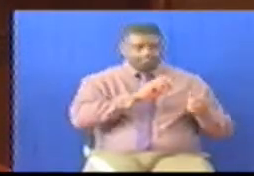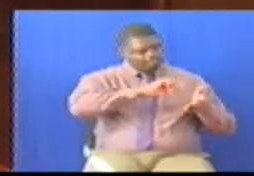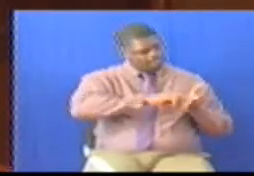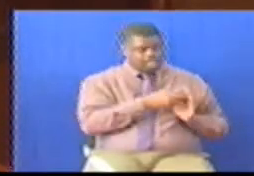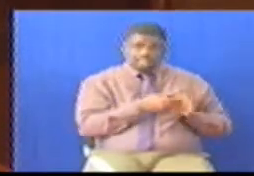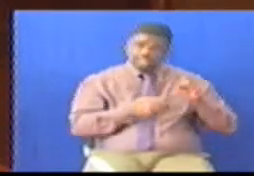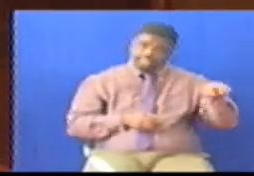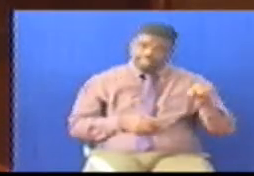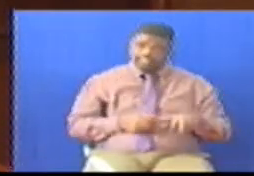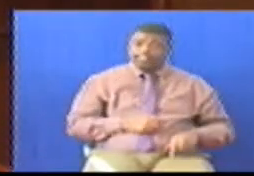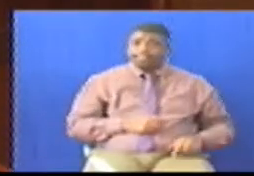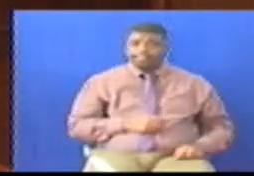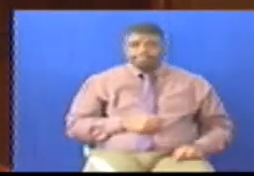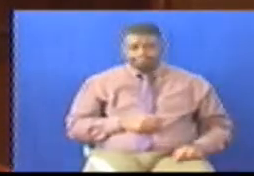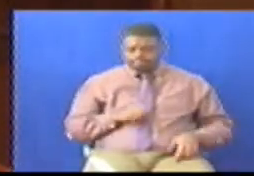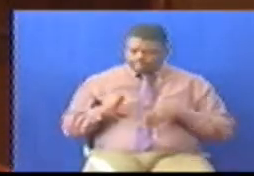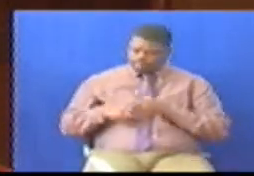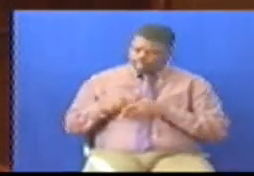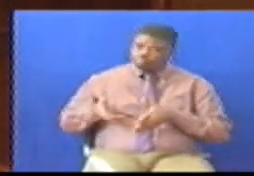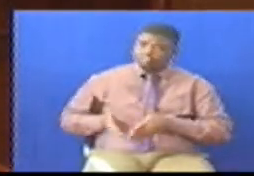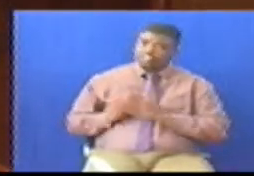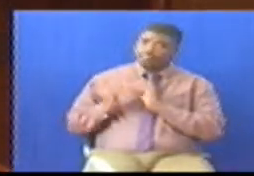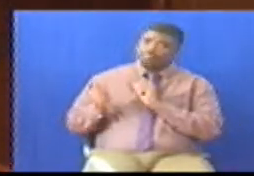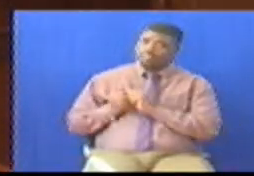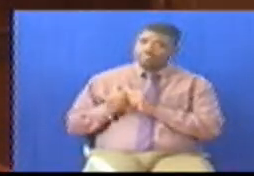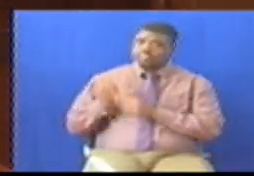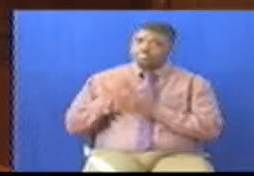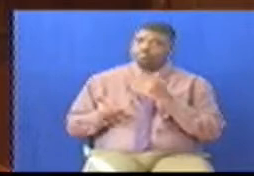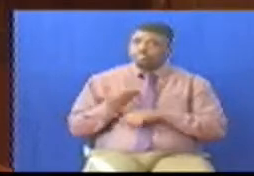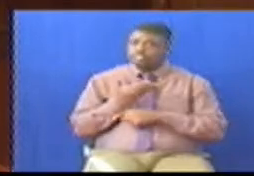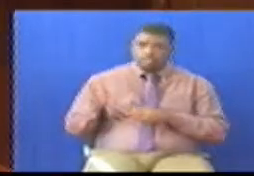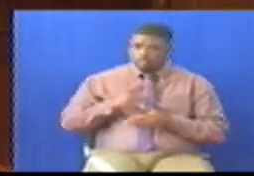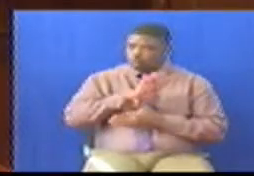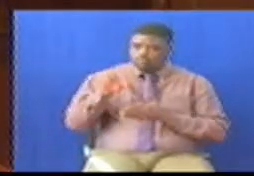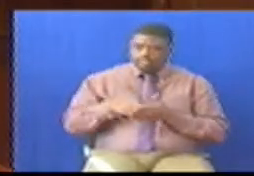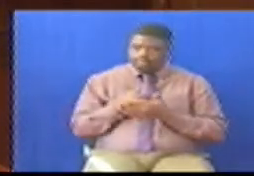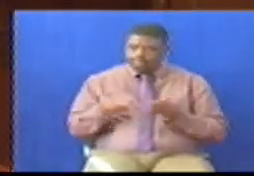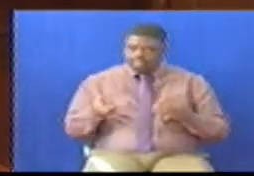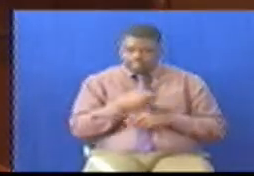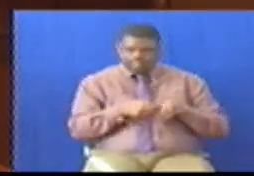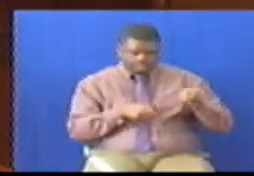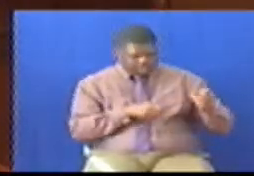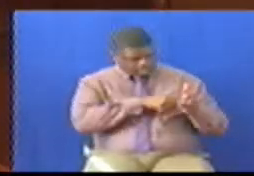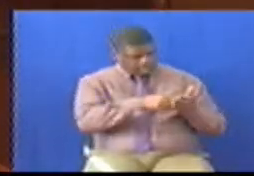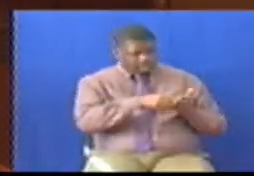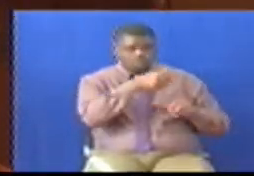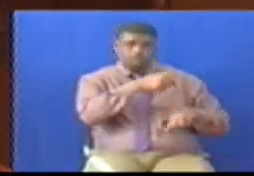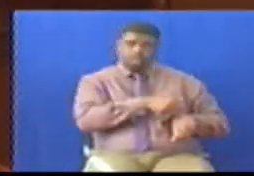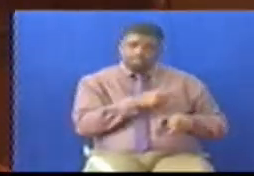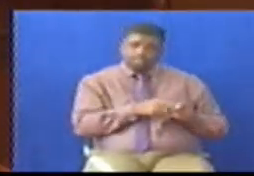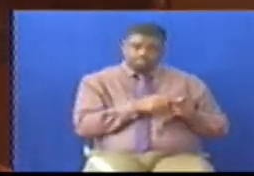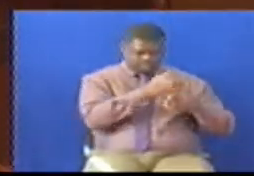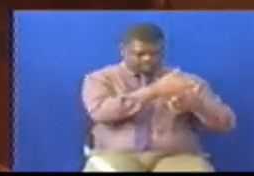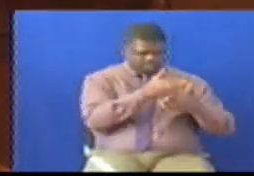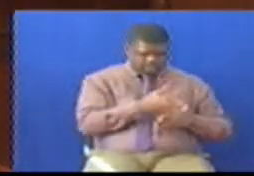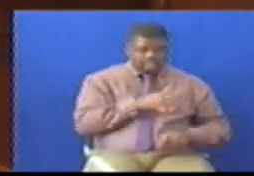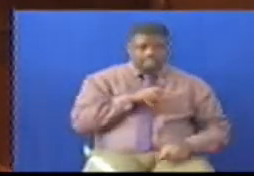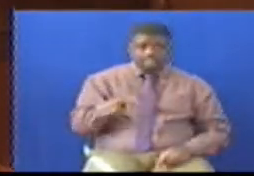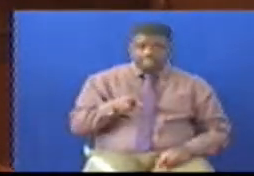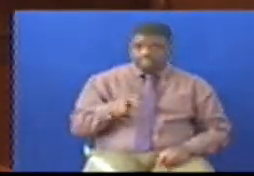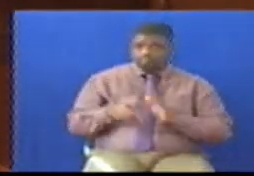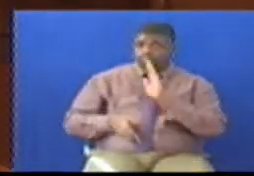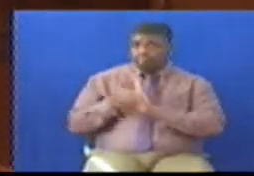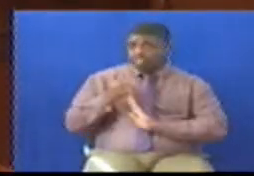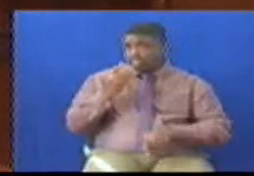kimkakati kama kwenye mitambo ya uzalishaji maji na maeneo mengine yote, basi madeni haya yalipo kwa wakati ili shirika hili ambalo sasa